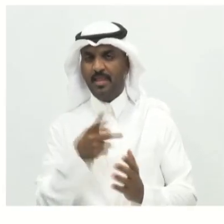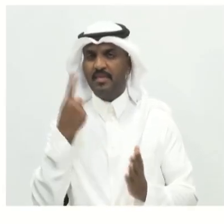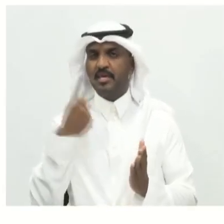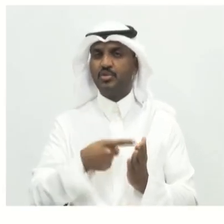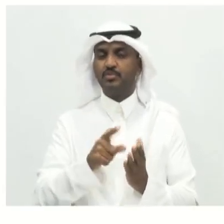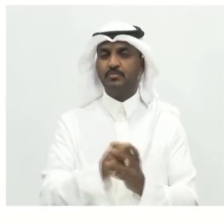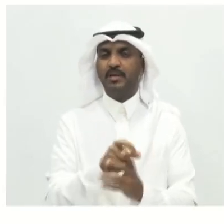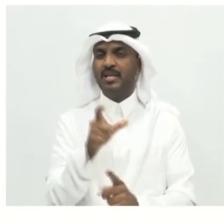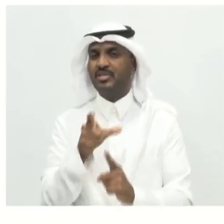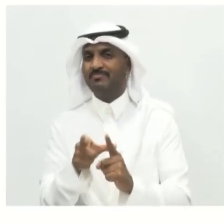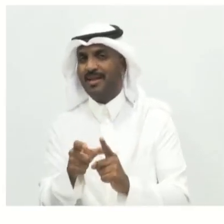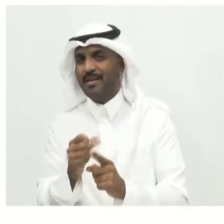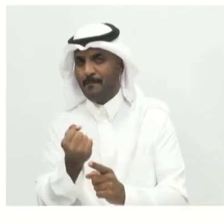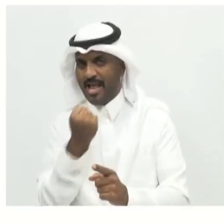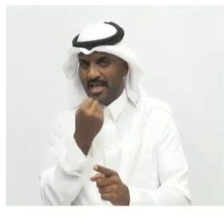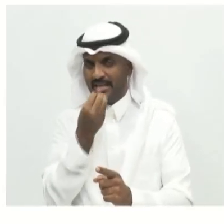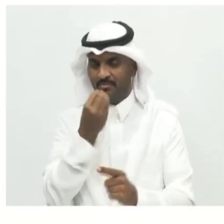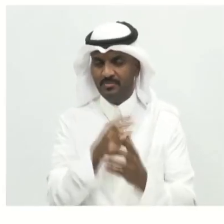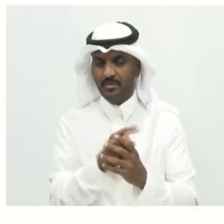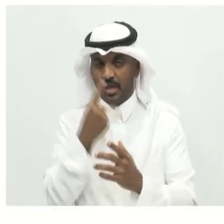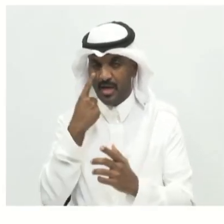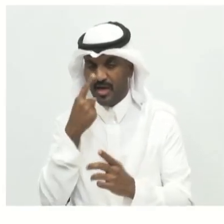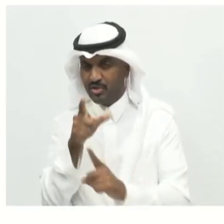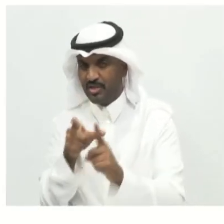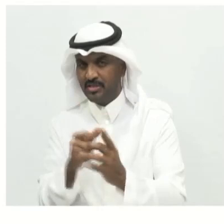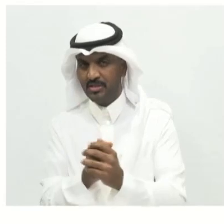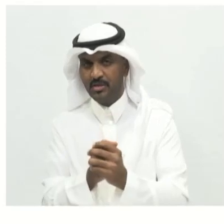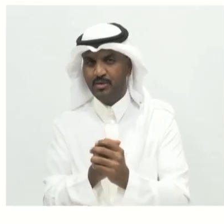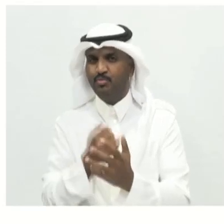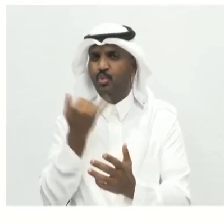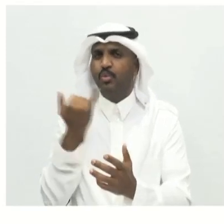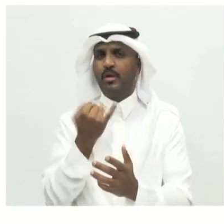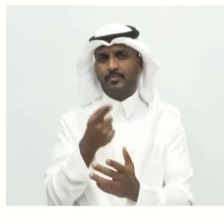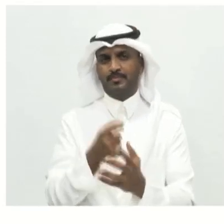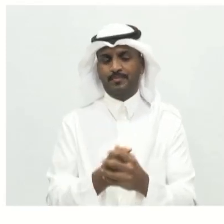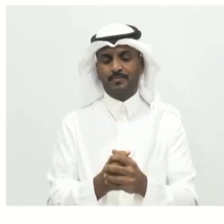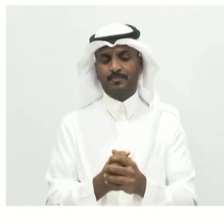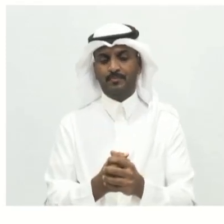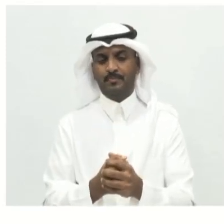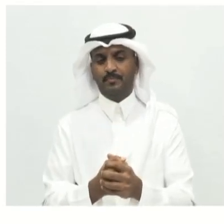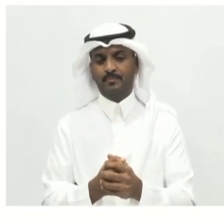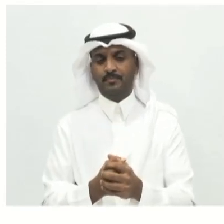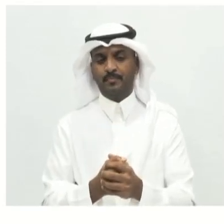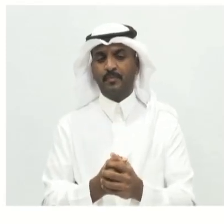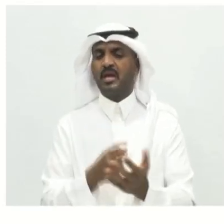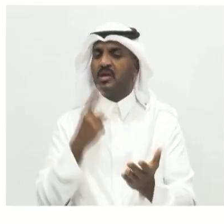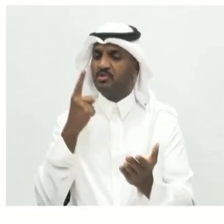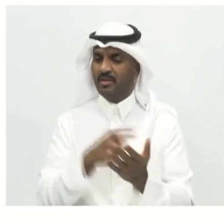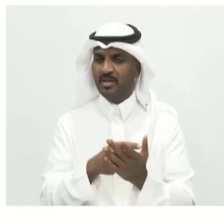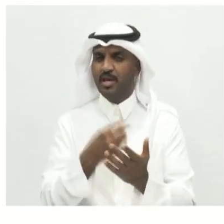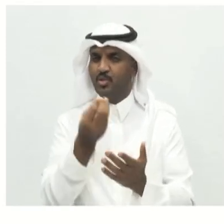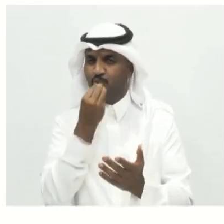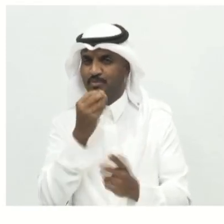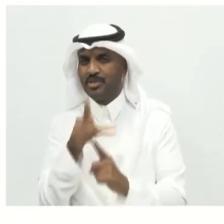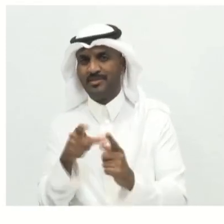مالك الطعام راى شخصا شخصا مضطرا احسنتم يجب عليه ان يطعم